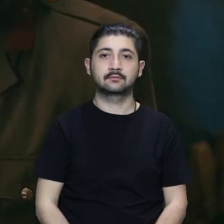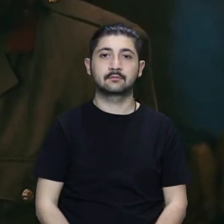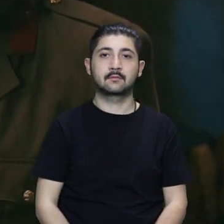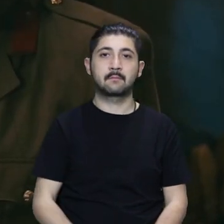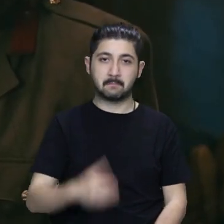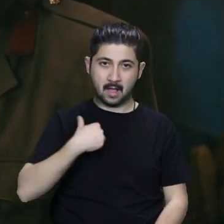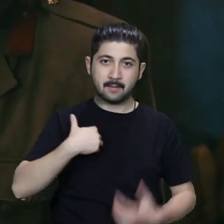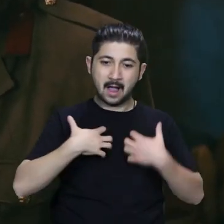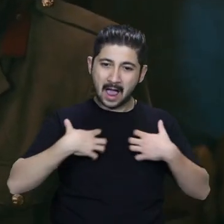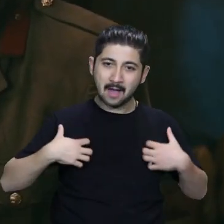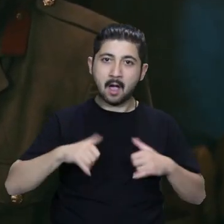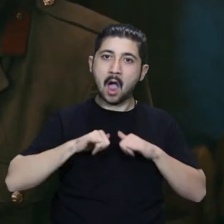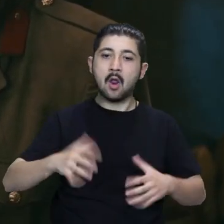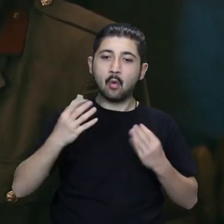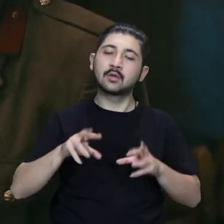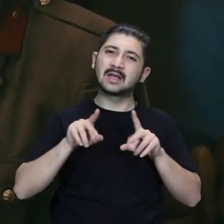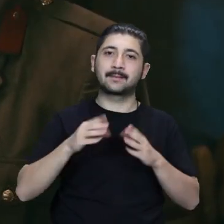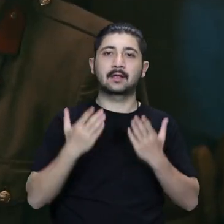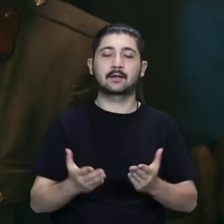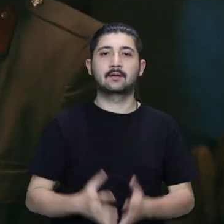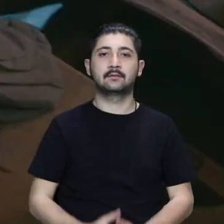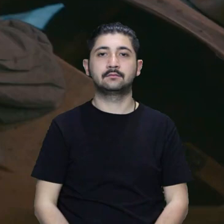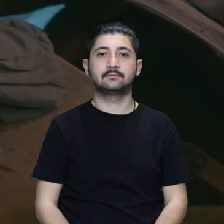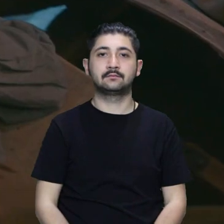Tıpkı benim kahramanlarım olduğunuz gibi.